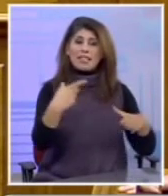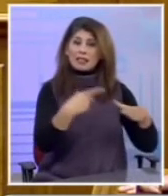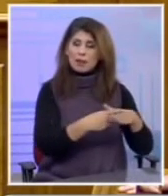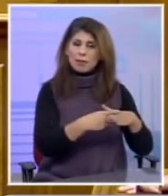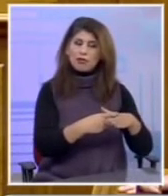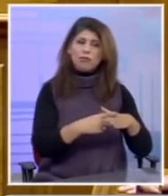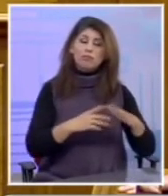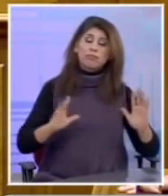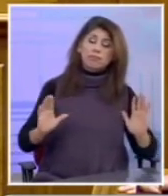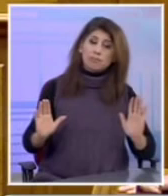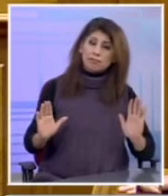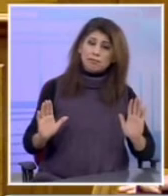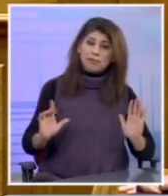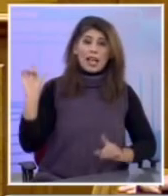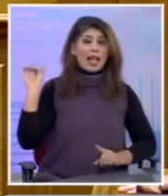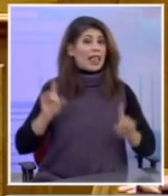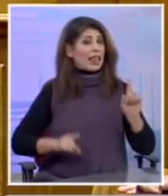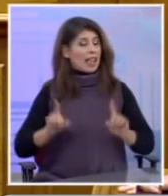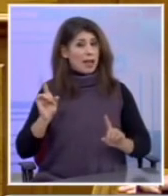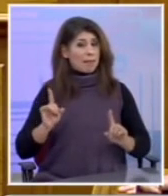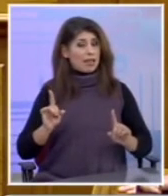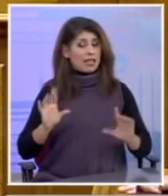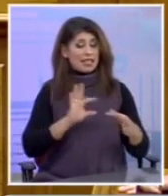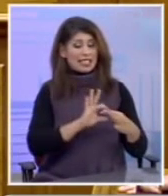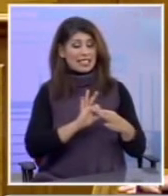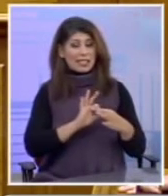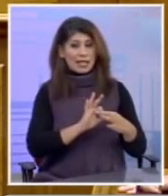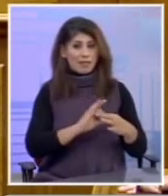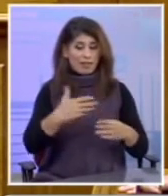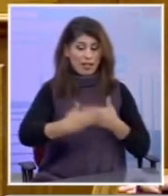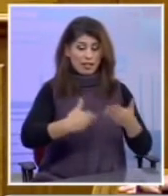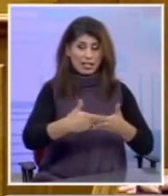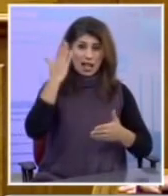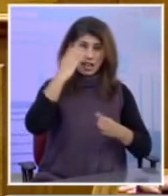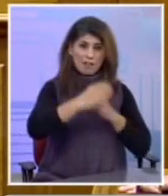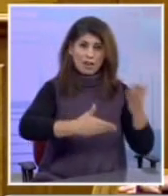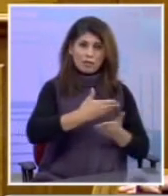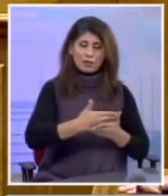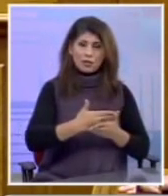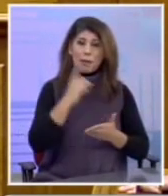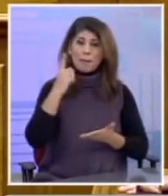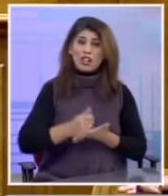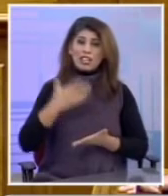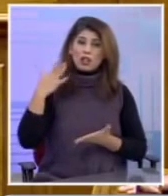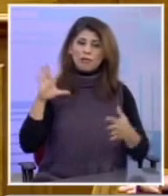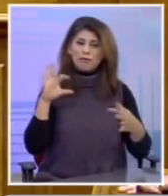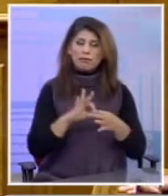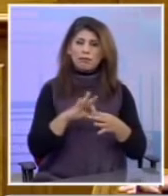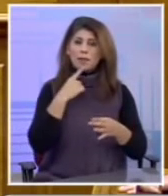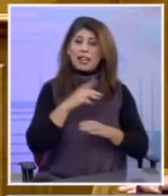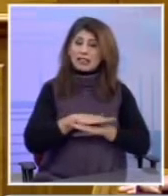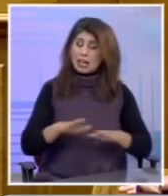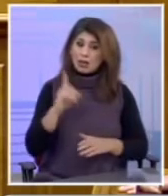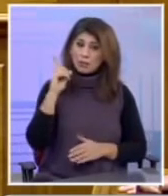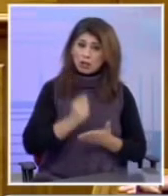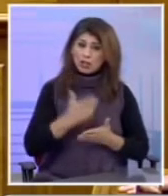Άλλωστε κάποιοι συνέδεαν την διαδικασία της ανακεφαλοποίησης με την πρώτη αξιολόγηση, να τελειώσει λέει πρώτα και μετά